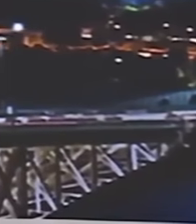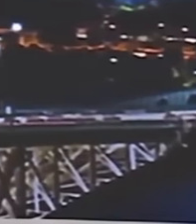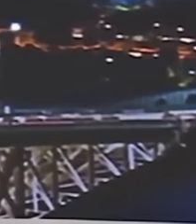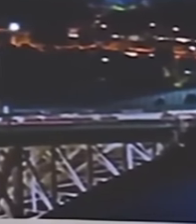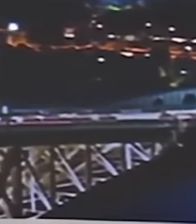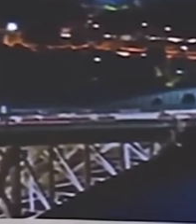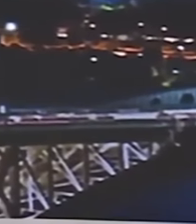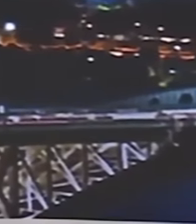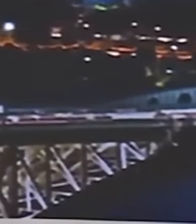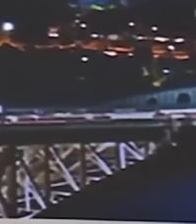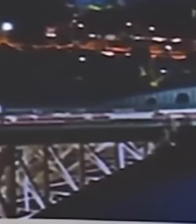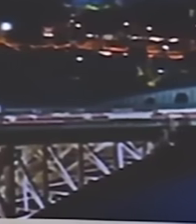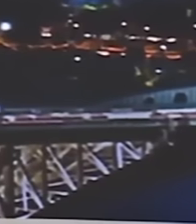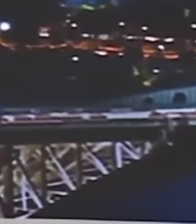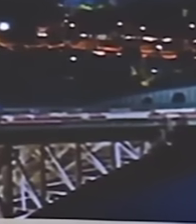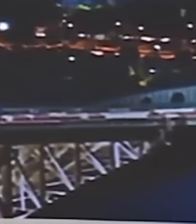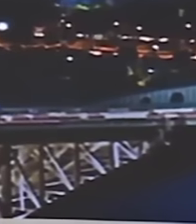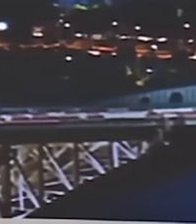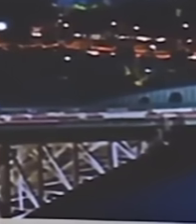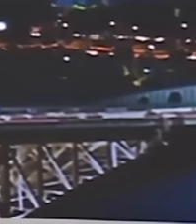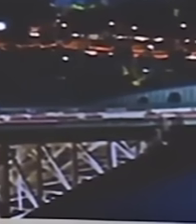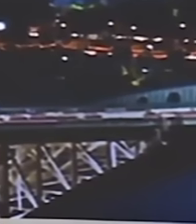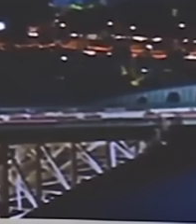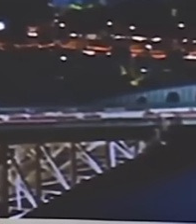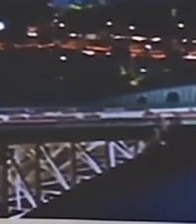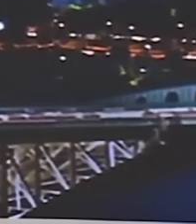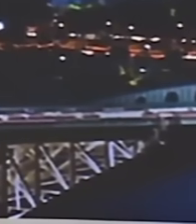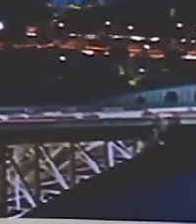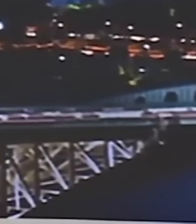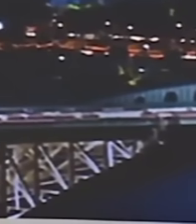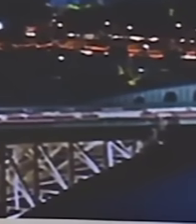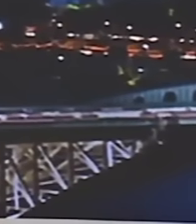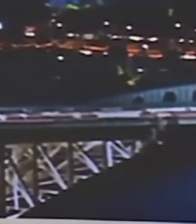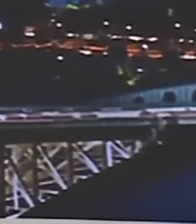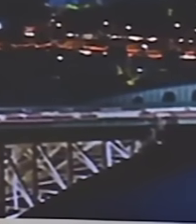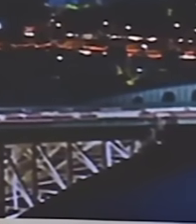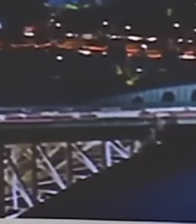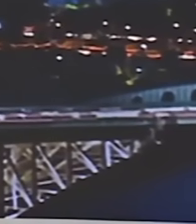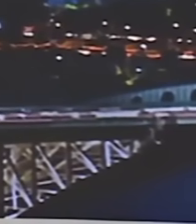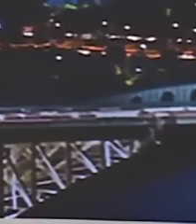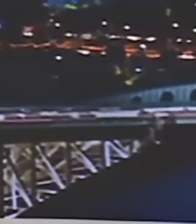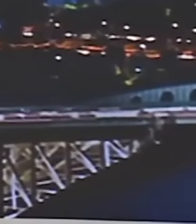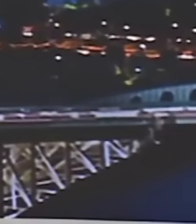시청해주신 여러분 고맙습니다. 오늘 저녁에도 뉴스의 현장에서 찾아뵙겠습니다.